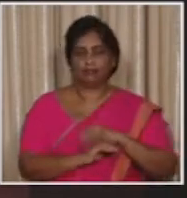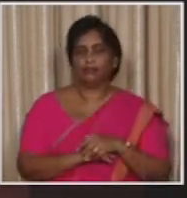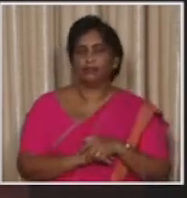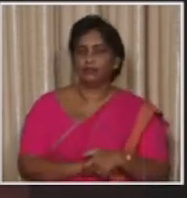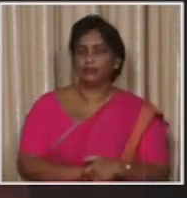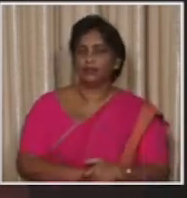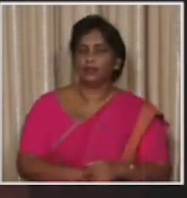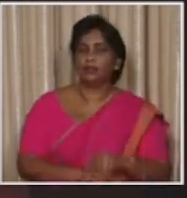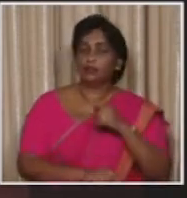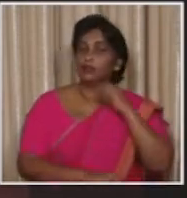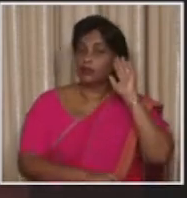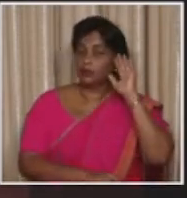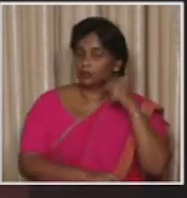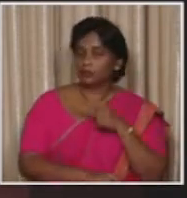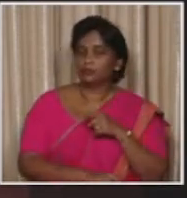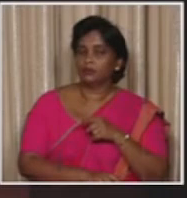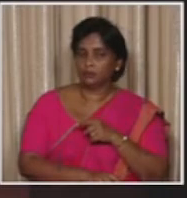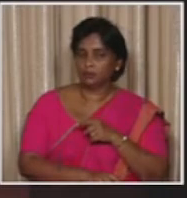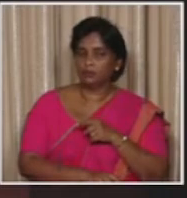ඉතින් විශේෂයෙන්ම